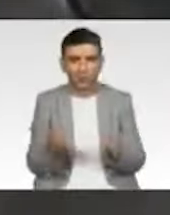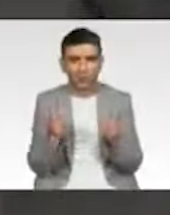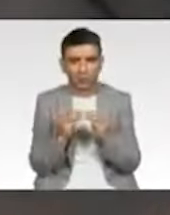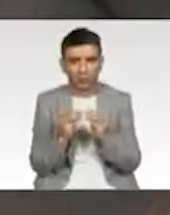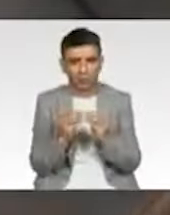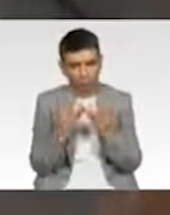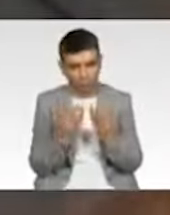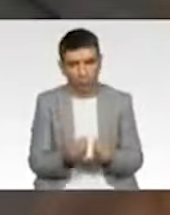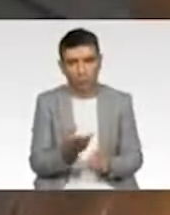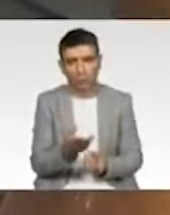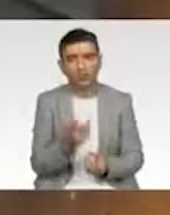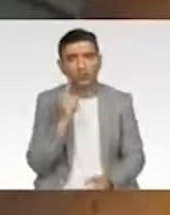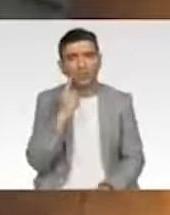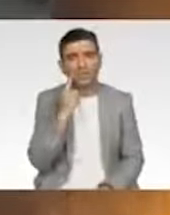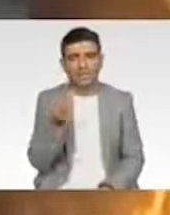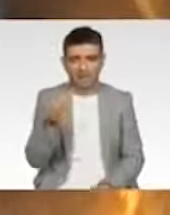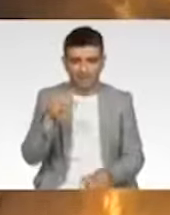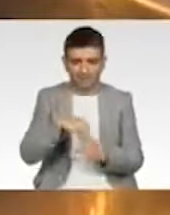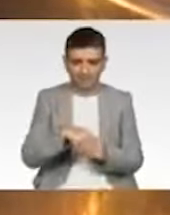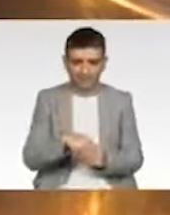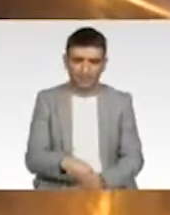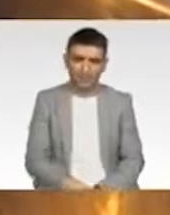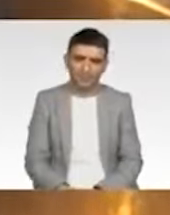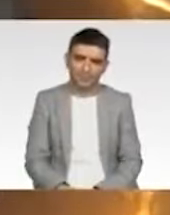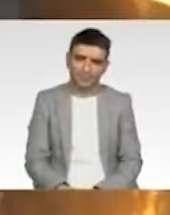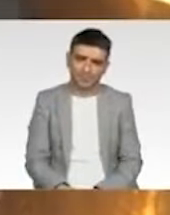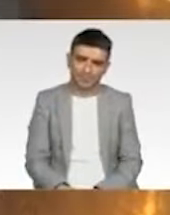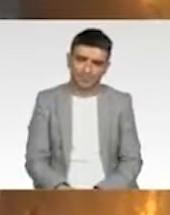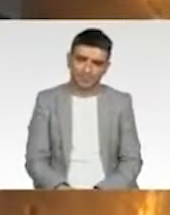Yumurtamız oldu. Şekerimizi ilave ediyoruz.